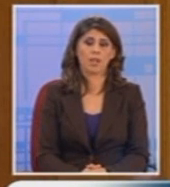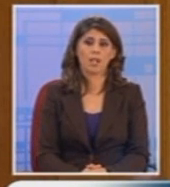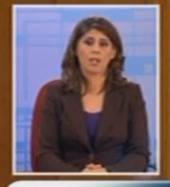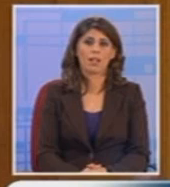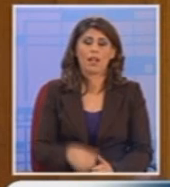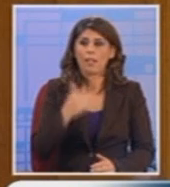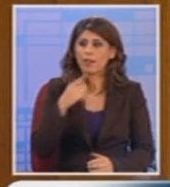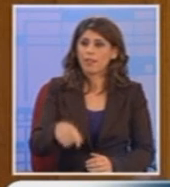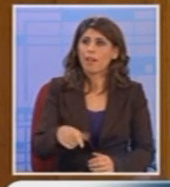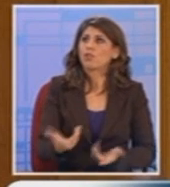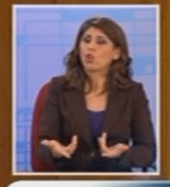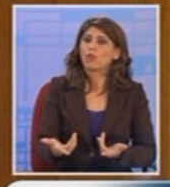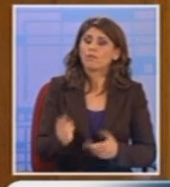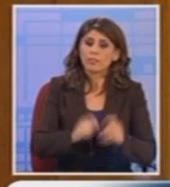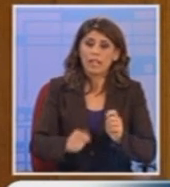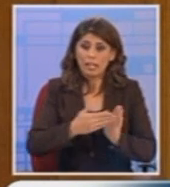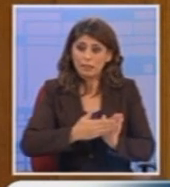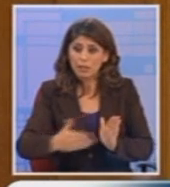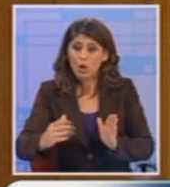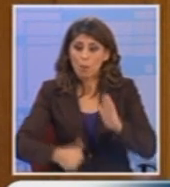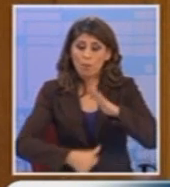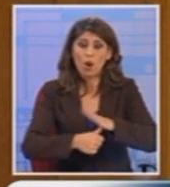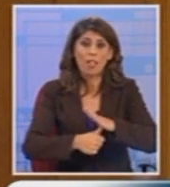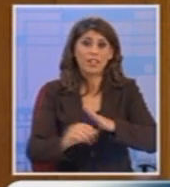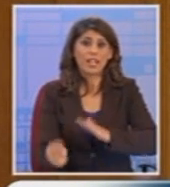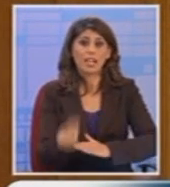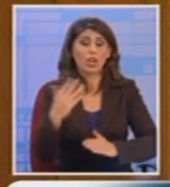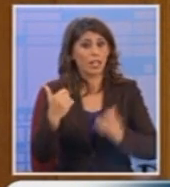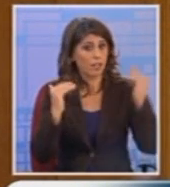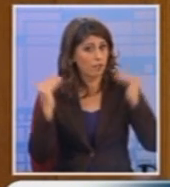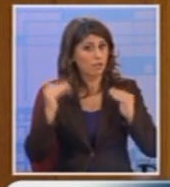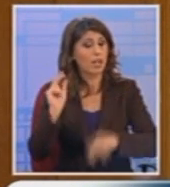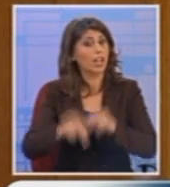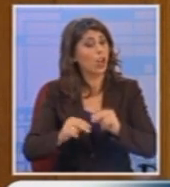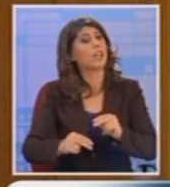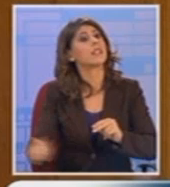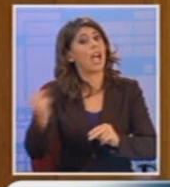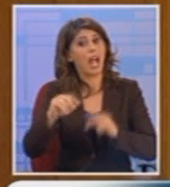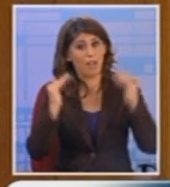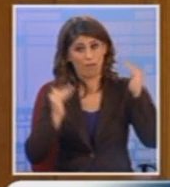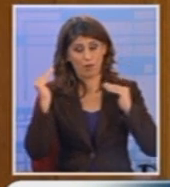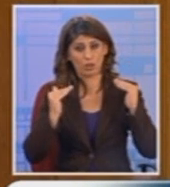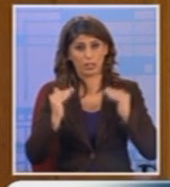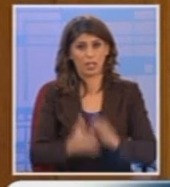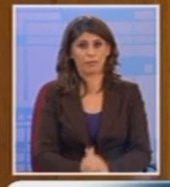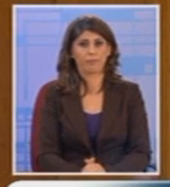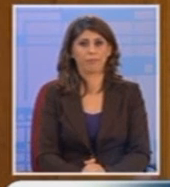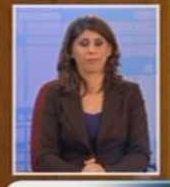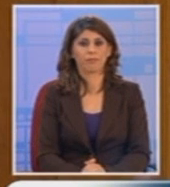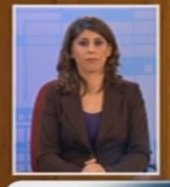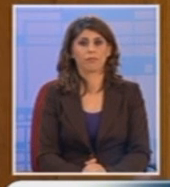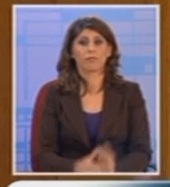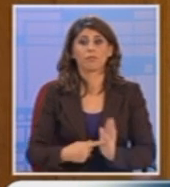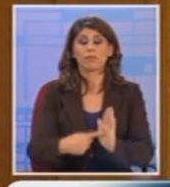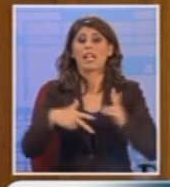Δημιουργείται μια ζώνη αβεβαιότητας των πραγμάτων. Η προεδρική εκλογή έχει μια αβεβαιότητα, οι εκλογές έχουν μια άλλη αβεβαιότητα, η